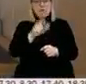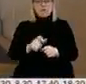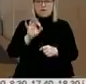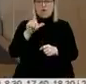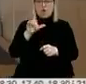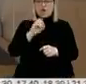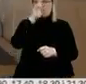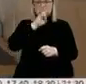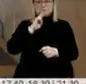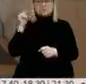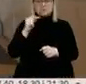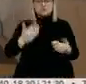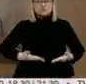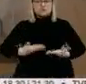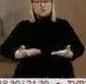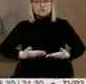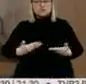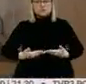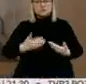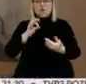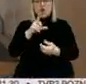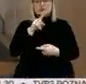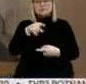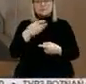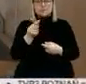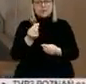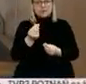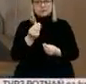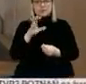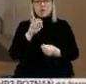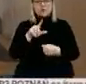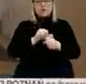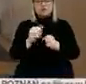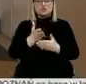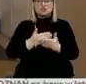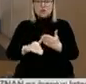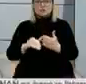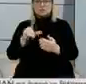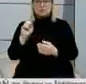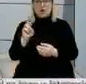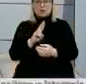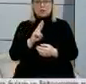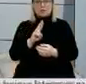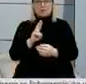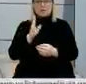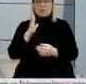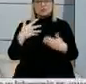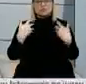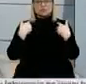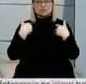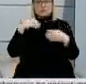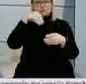Rodzice powinni się cieszyć Olgi z tych pieniędzy. Bo to jest część Piotra. Część Piotra będzie żyła w Olce.